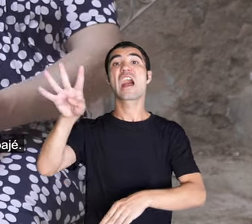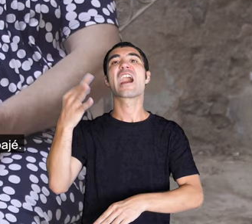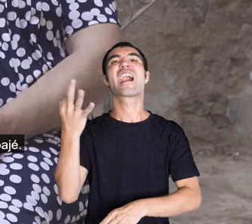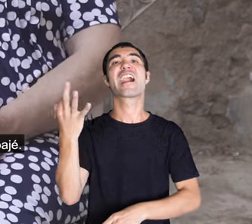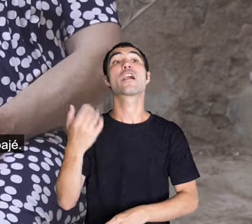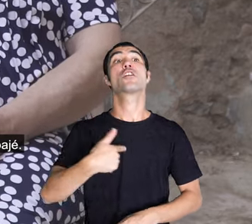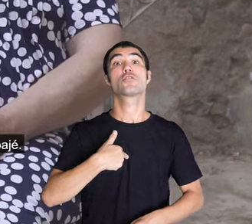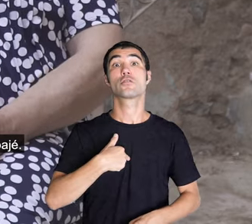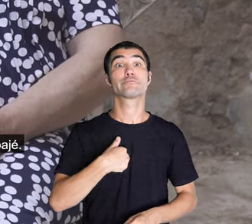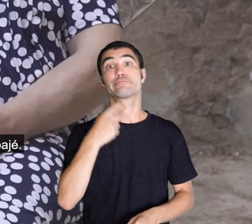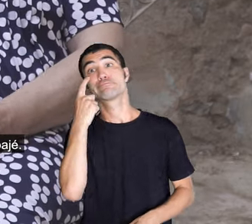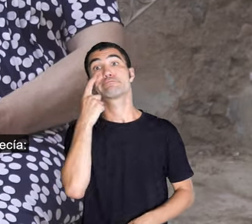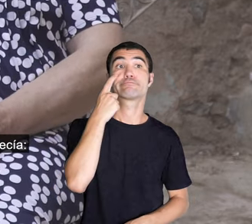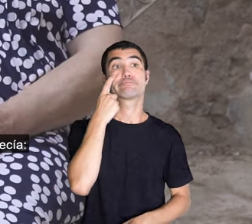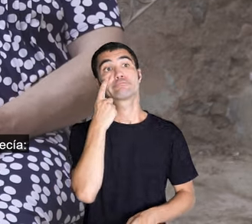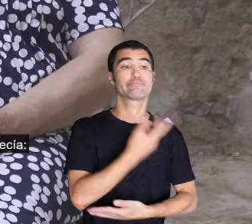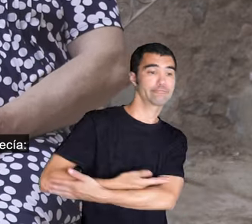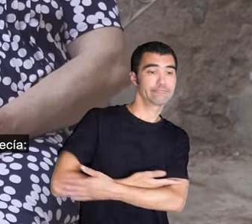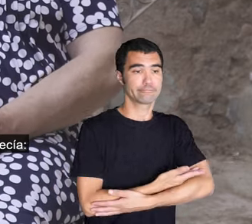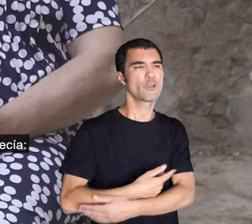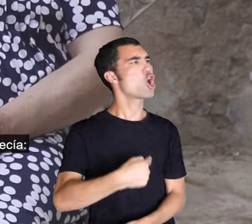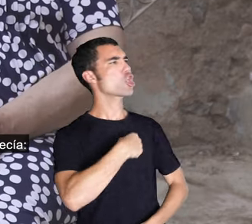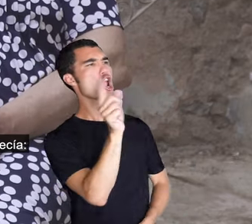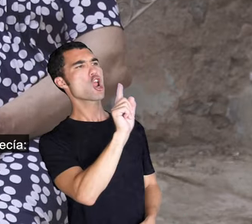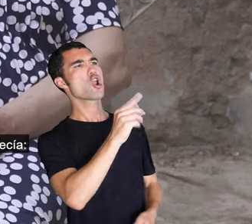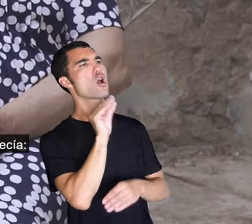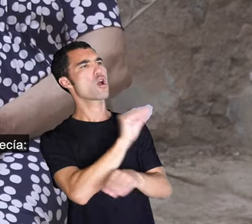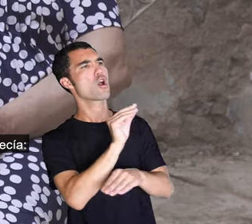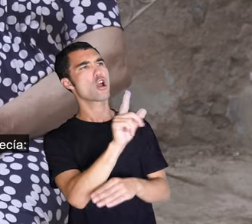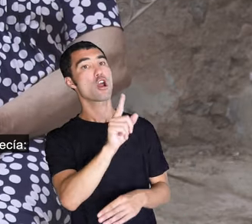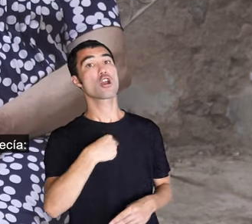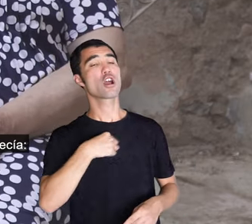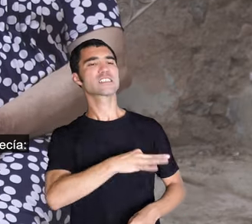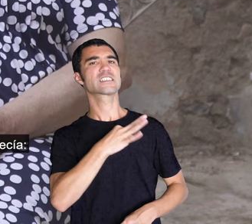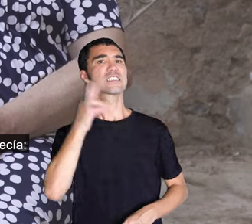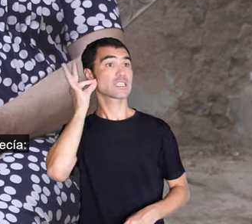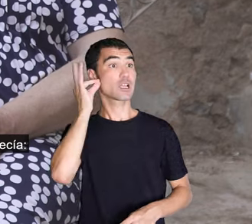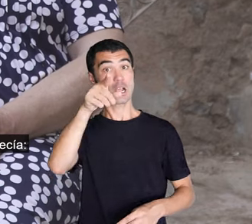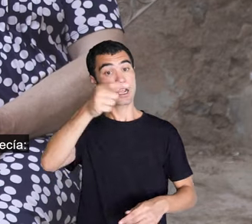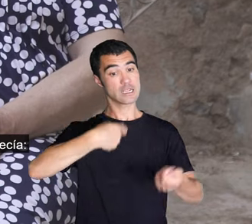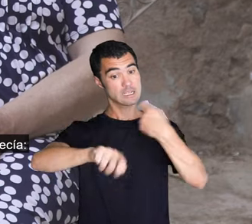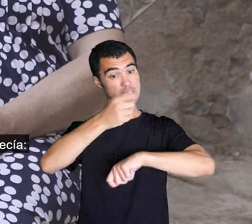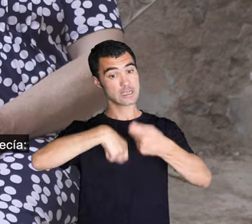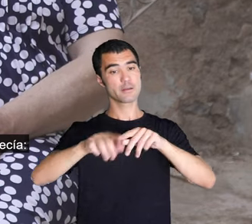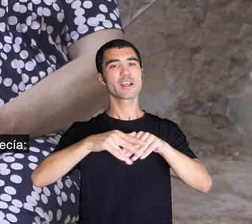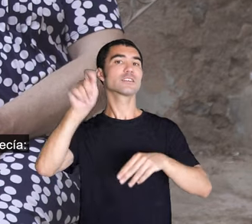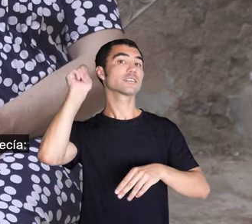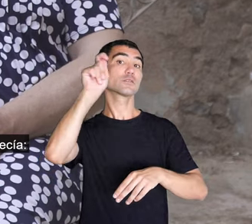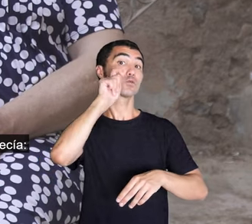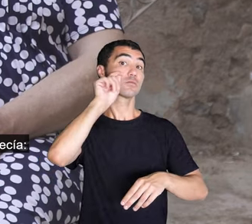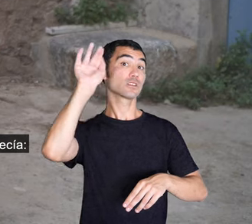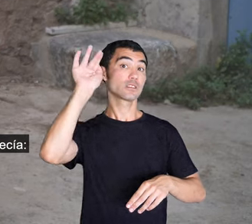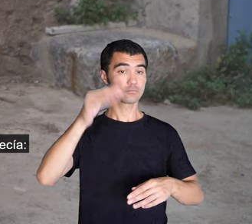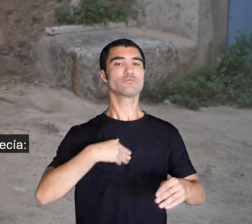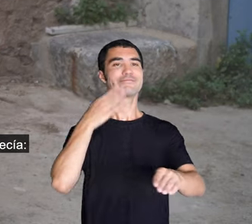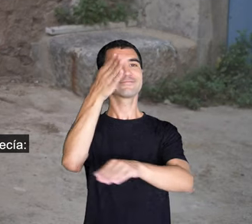fer feina... A guardar ninets... No, jo no guardava ninets, però anava a una senyora que tenia una tenda de souvenirs i me